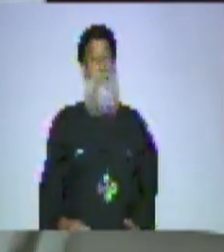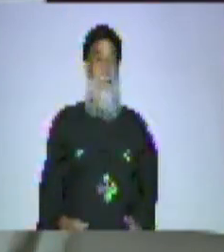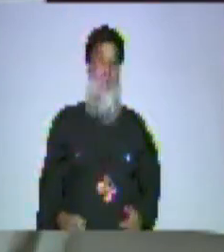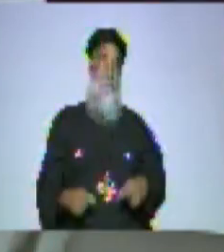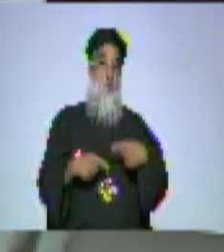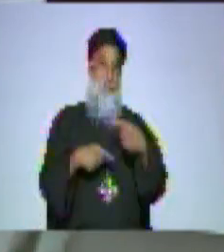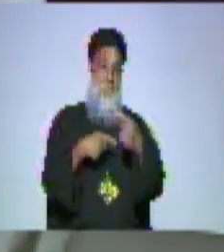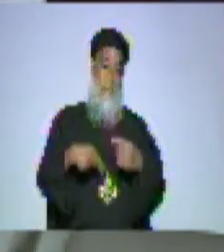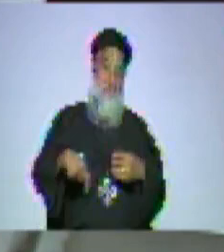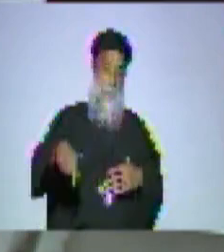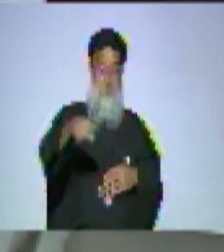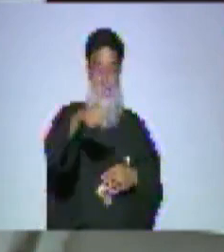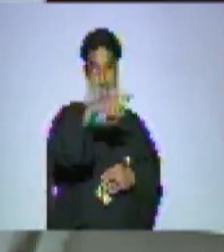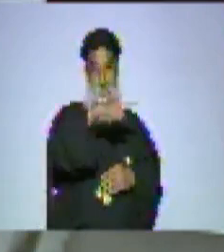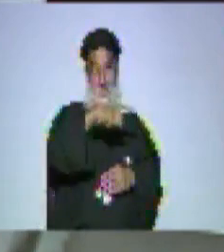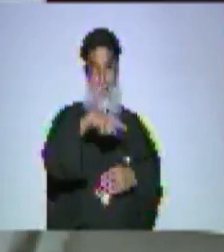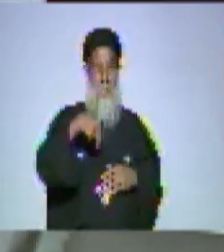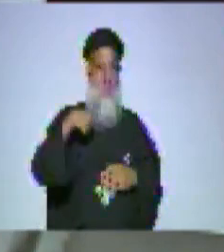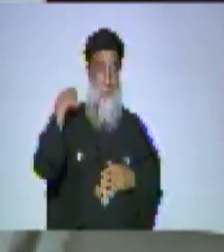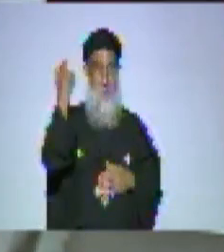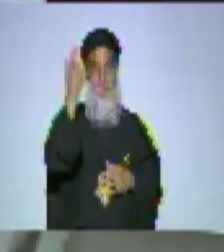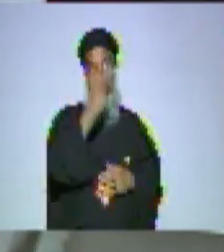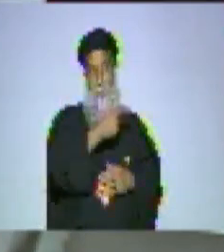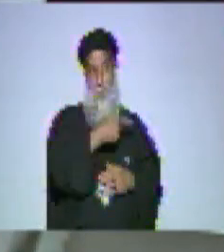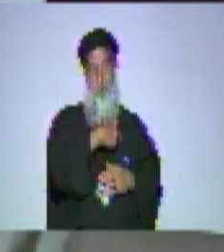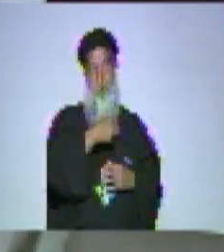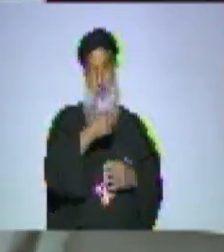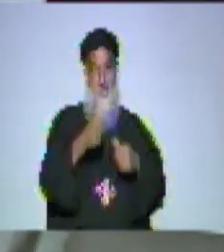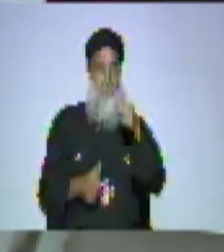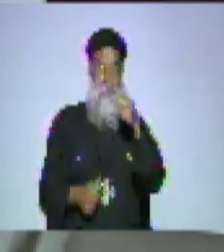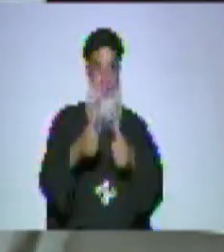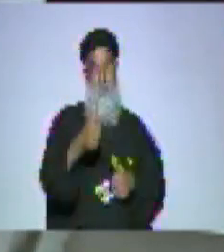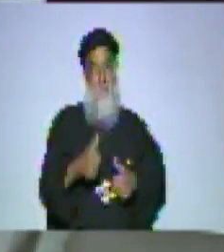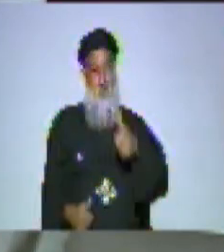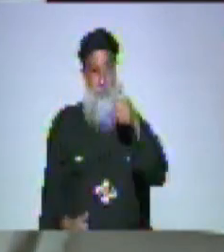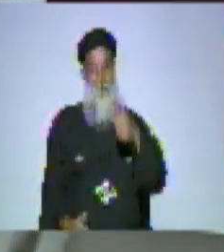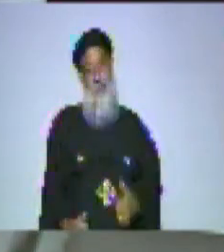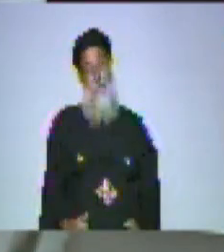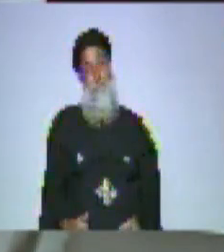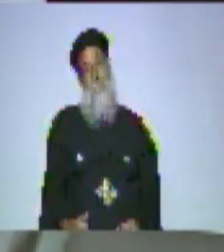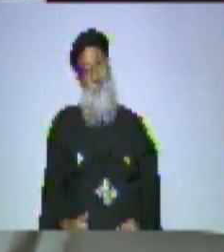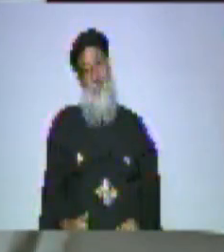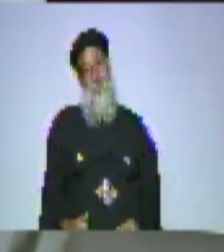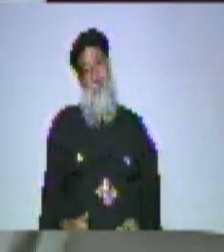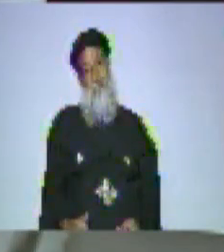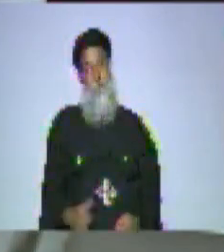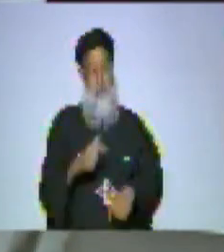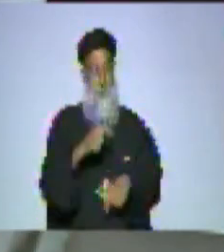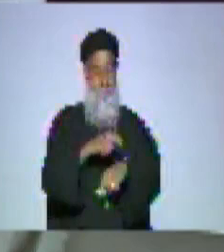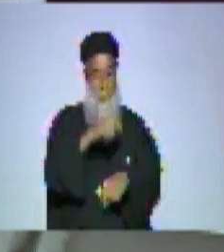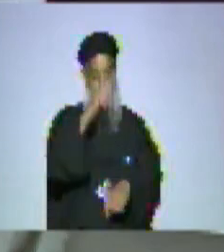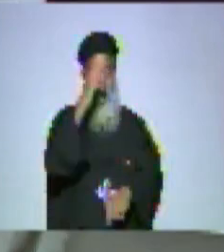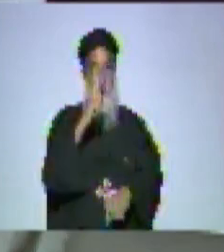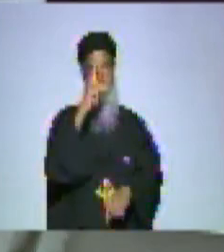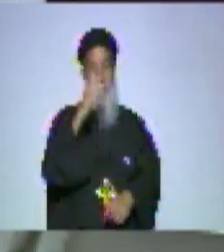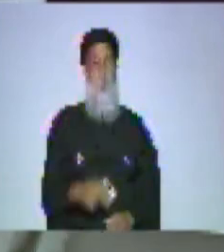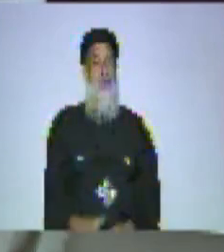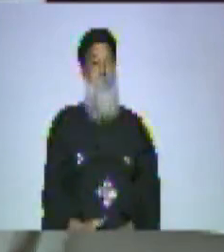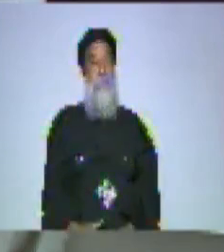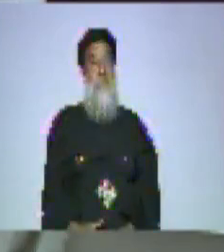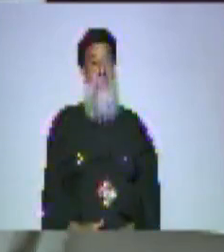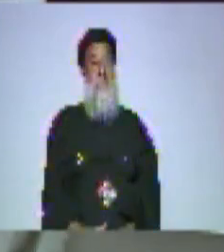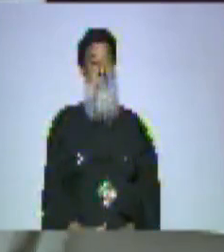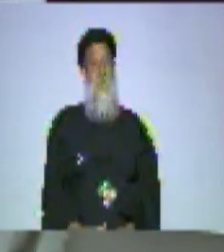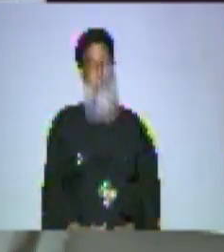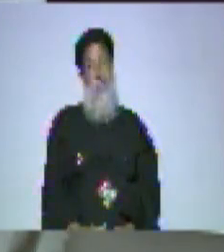الوضع الكنسي دي نتيجه طبيعيه يعني لكن لها وقتها ان شاء الله